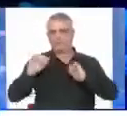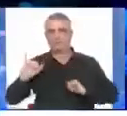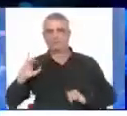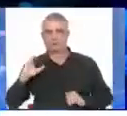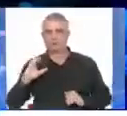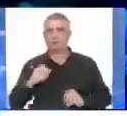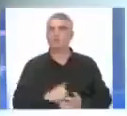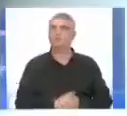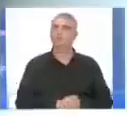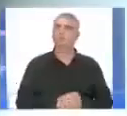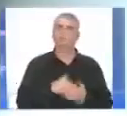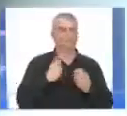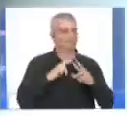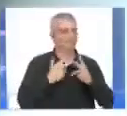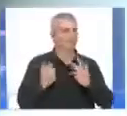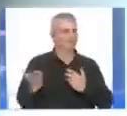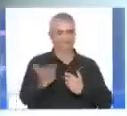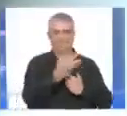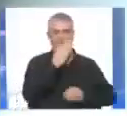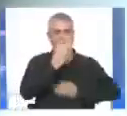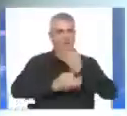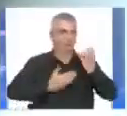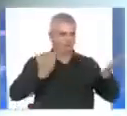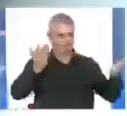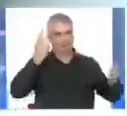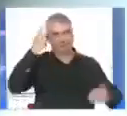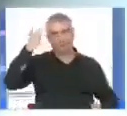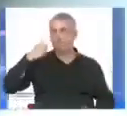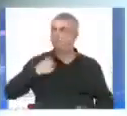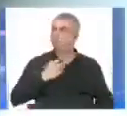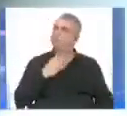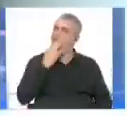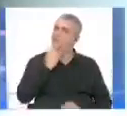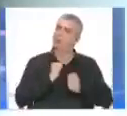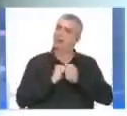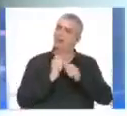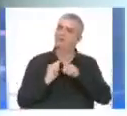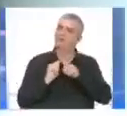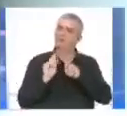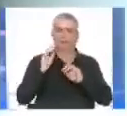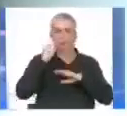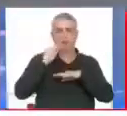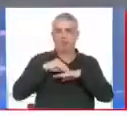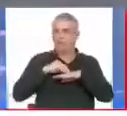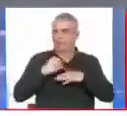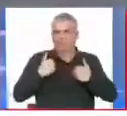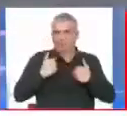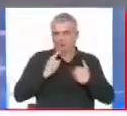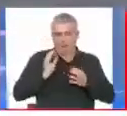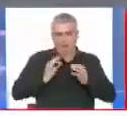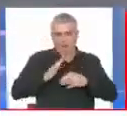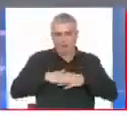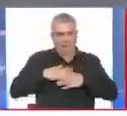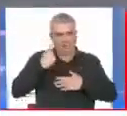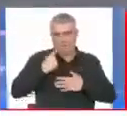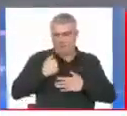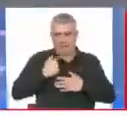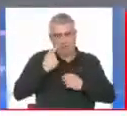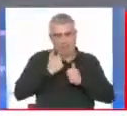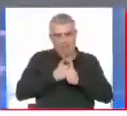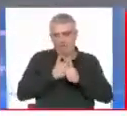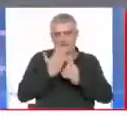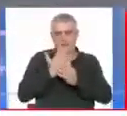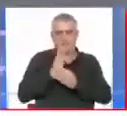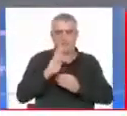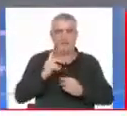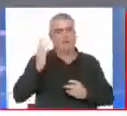ניתן לצוות כן. פה לשאול בבקשה, פרופסור. שאלה או סוג של הערה. אני לא משפטן פלילי ואני לא עקבתי אחרי תיקי